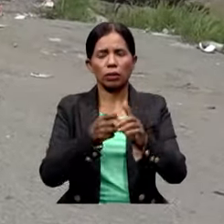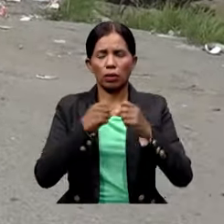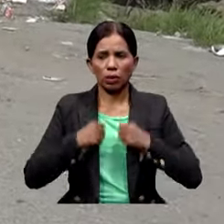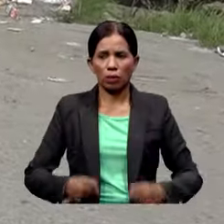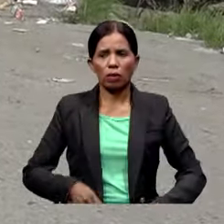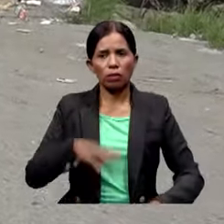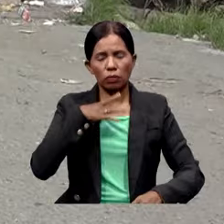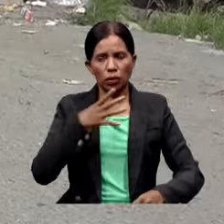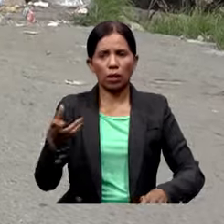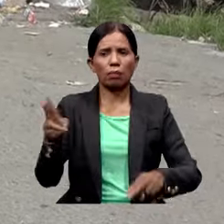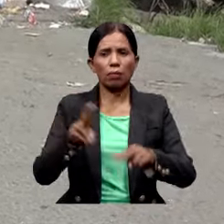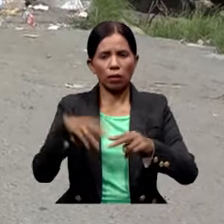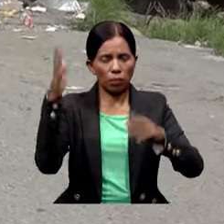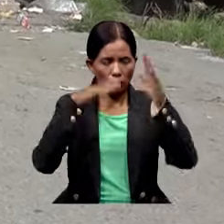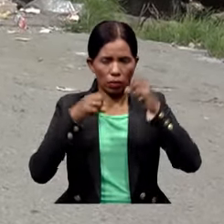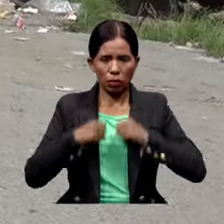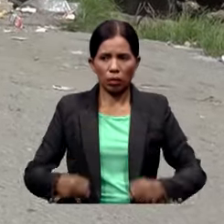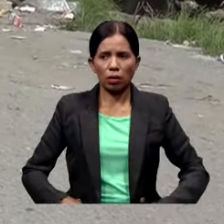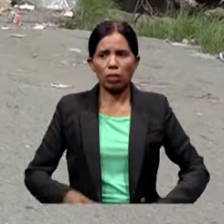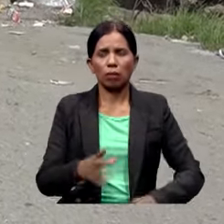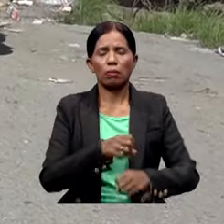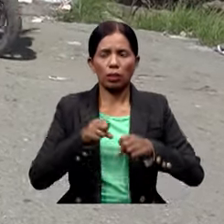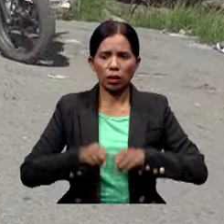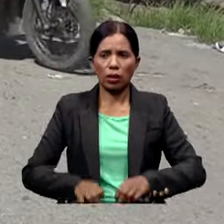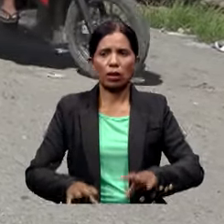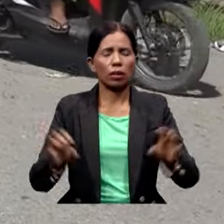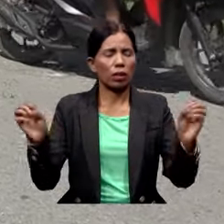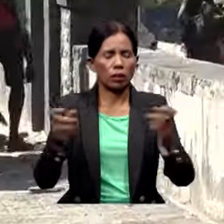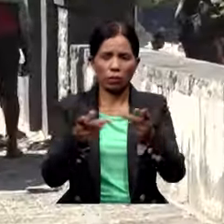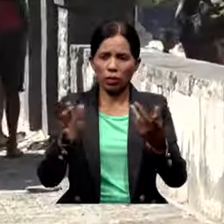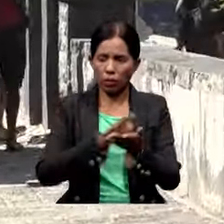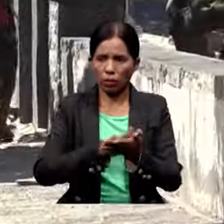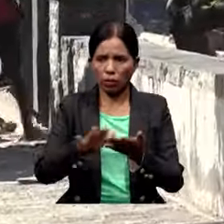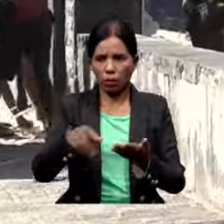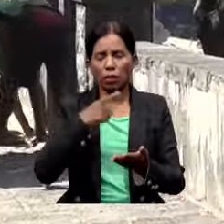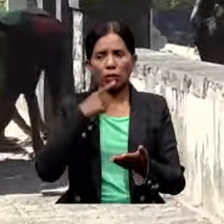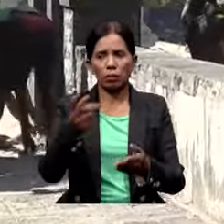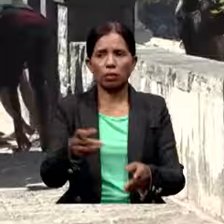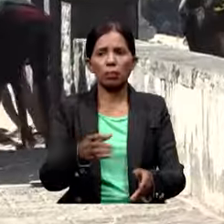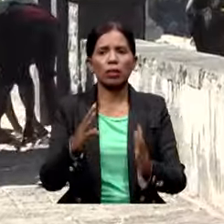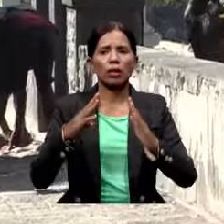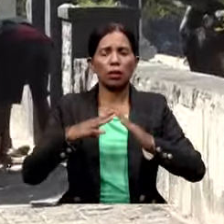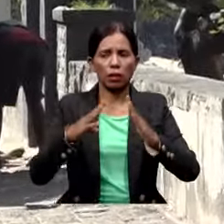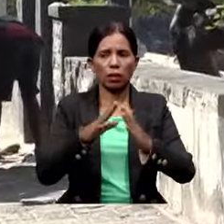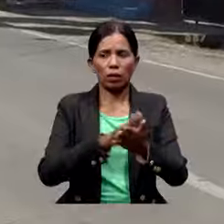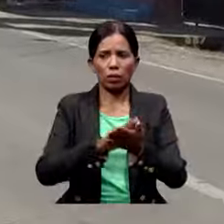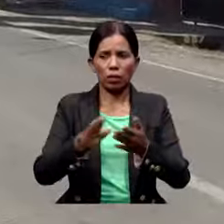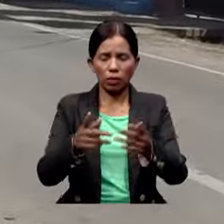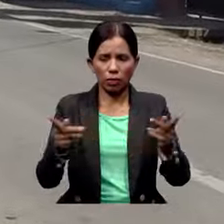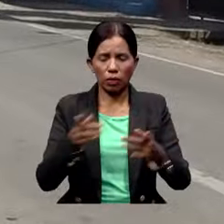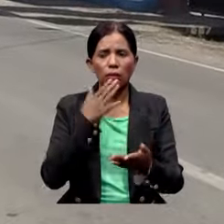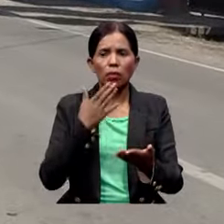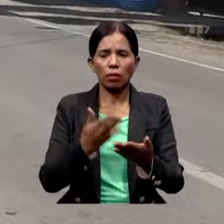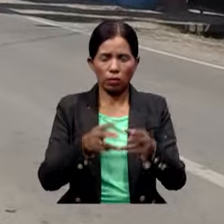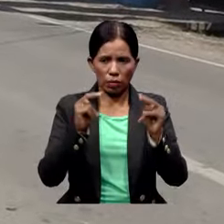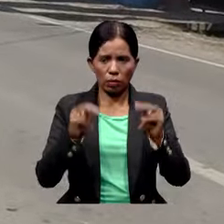aumenta problema Saudi, inklui polisau tasi no falta saneamento. Tamane atu asegura si dade mos no ambiente saudável.